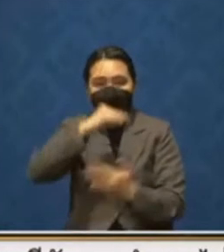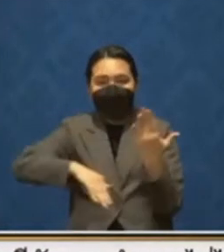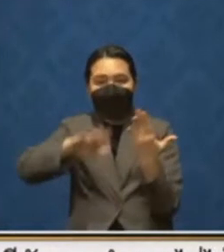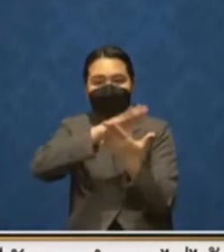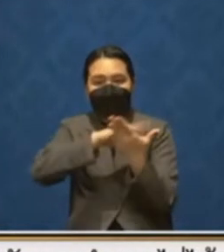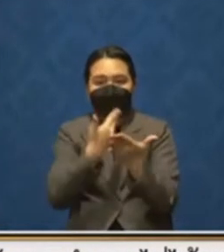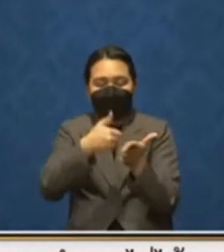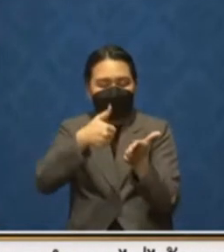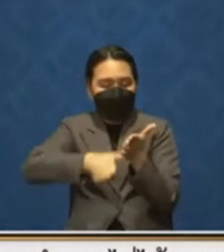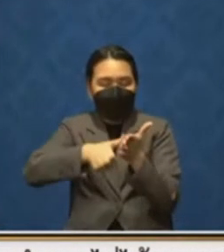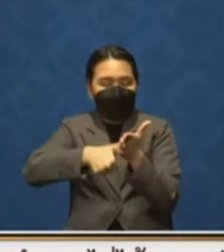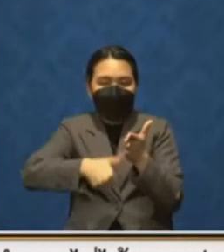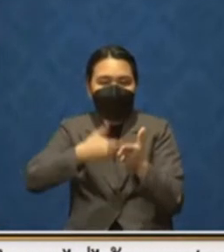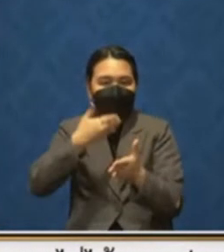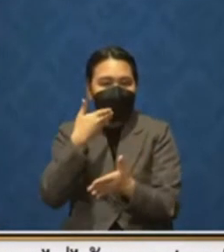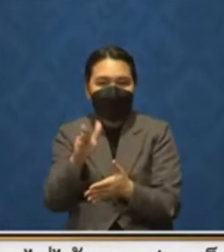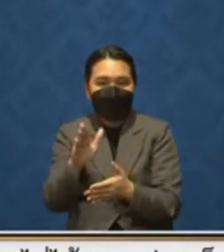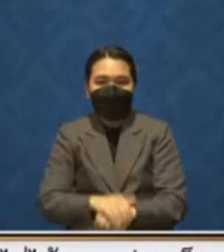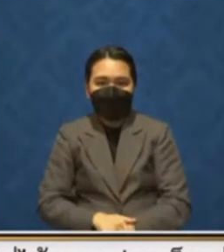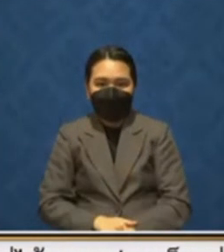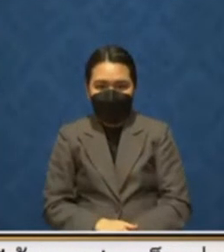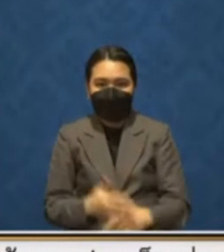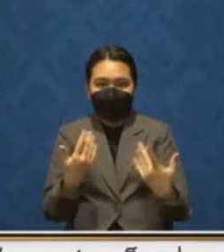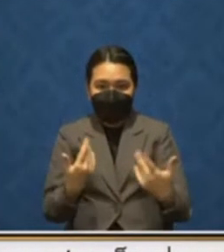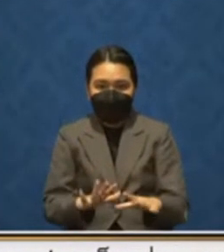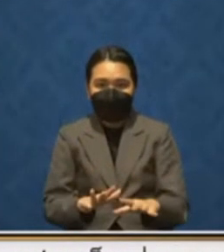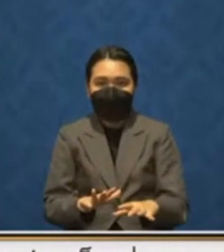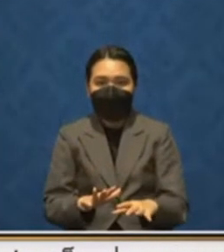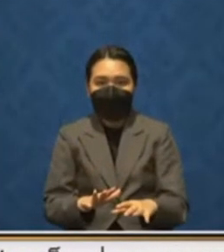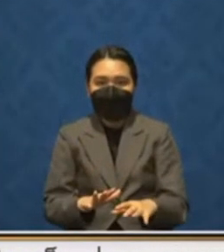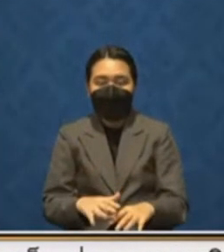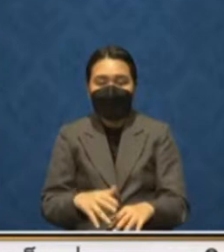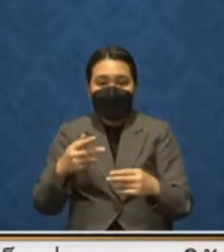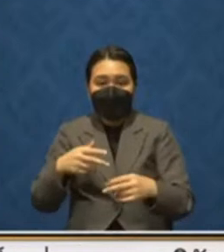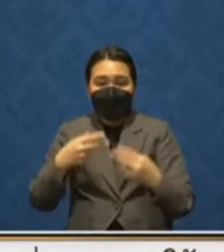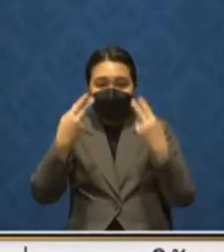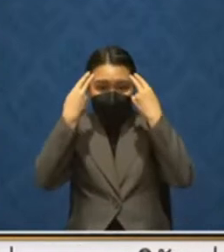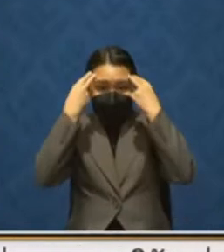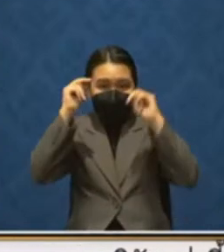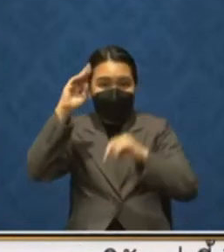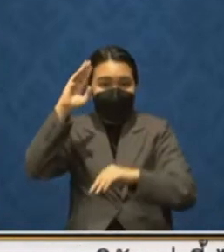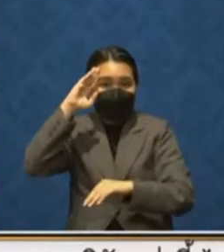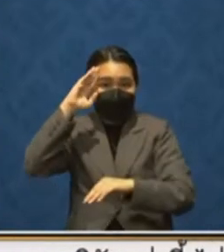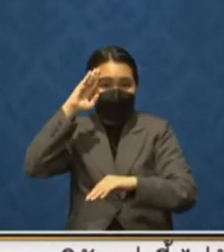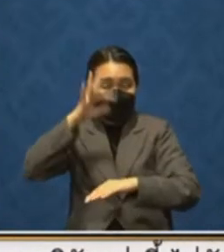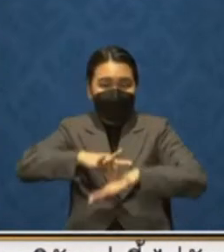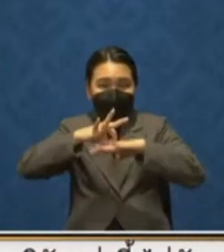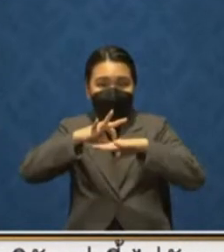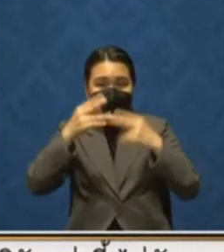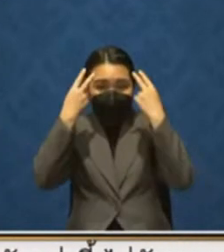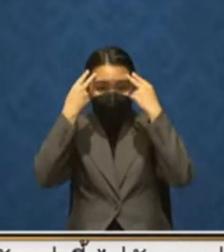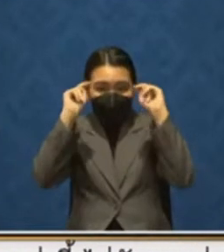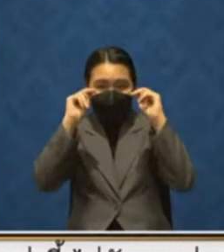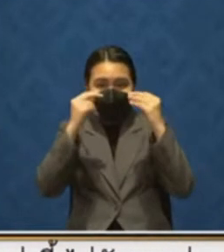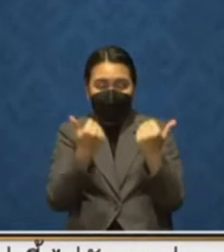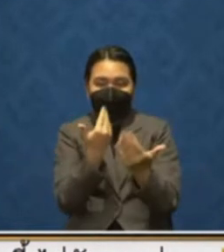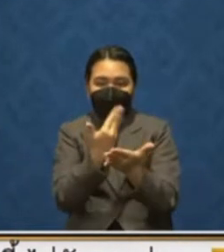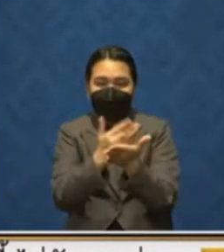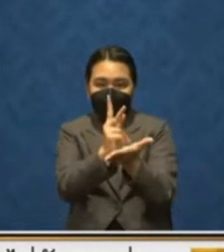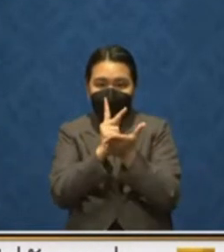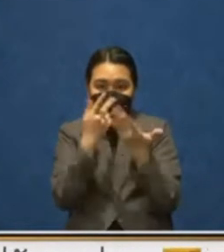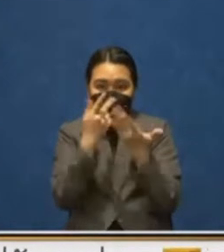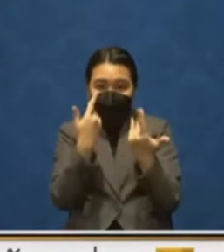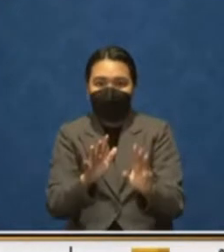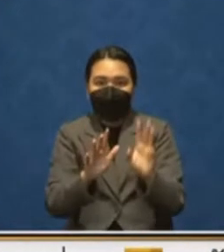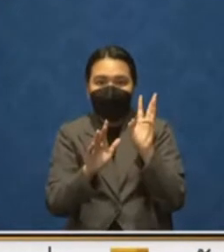มาโดยตลอดตั้งแต่คุณประยุทธ์เป็นนายกตรีณัฐขอกู้เงินมาแล้ว 6ล้านบาทนะครับ